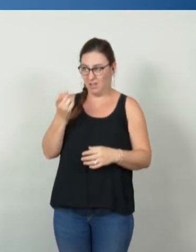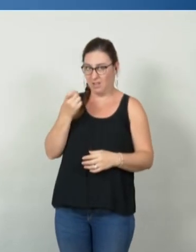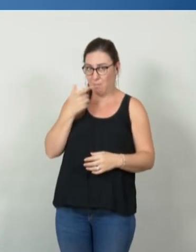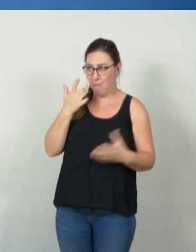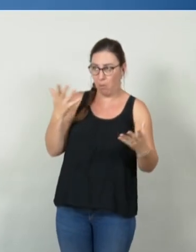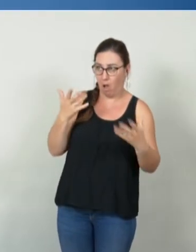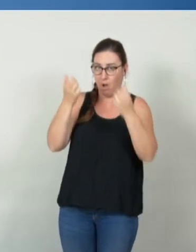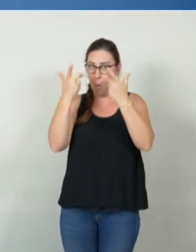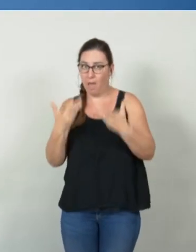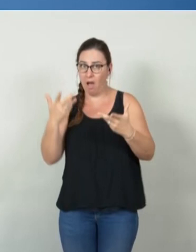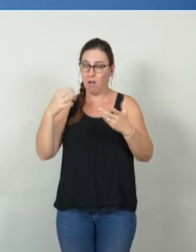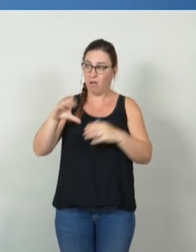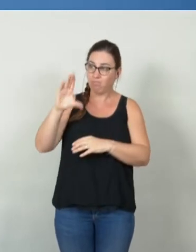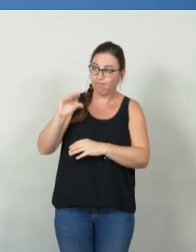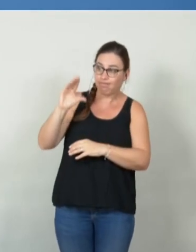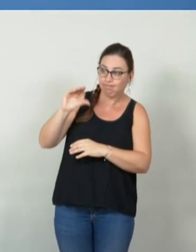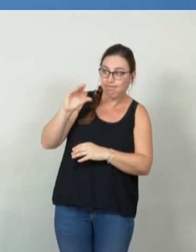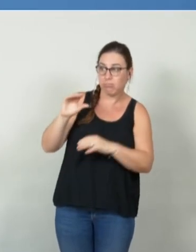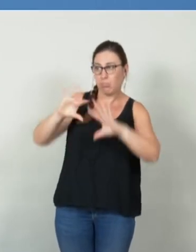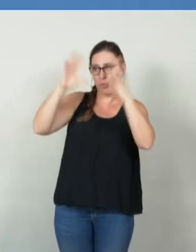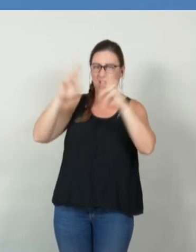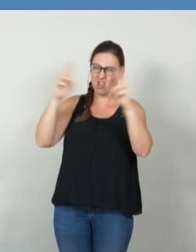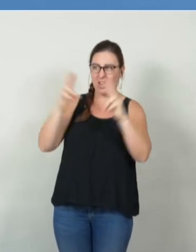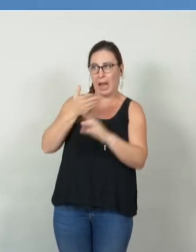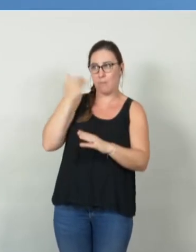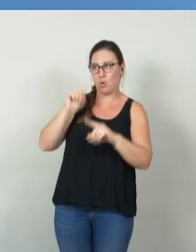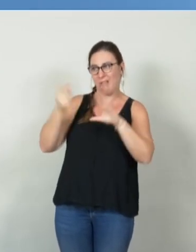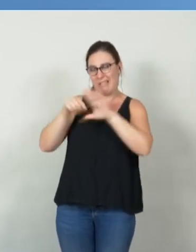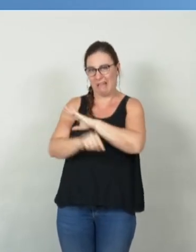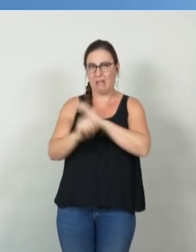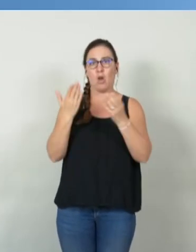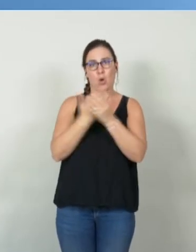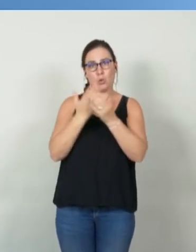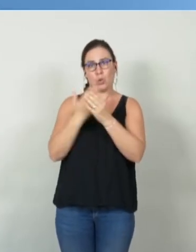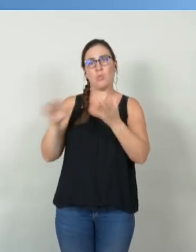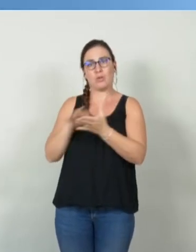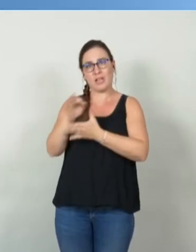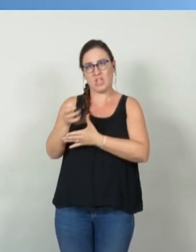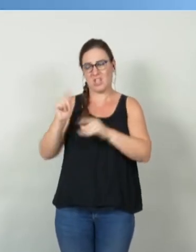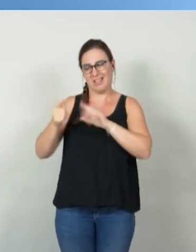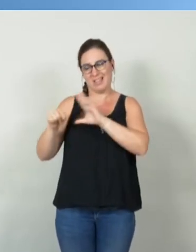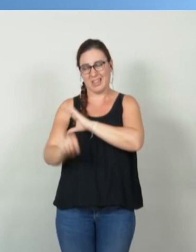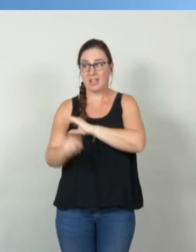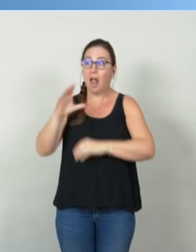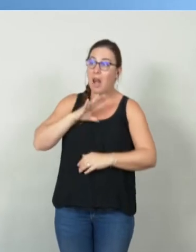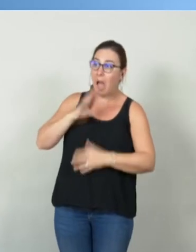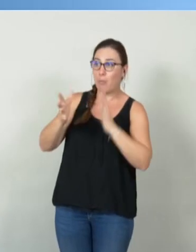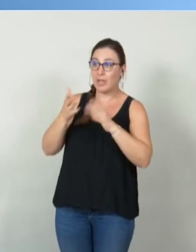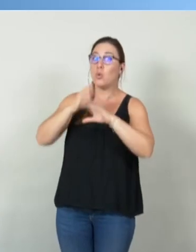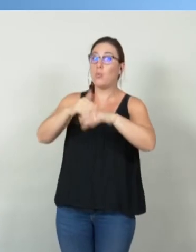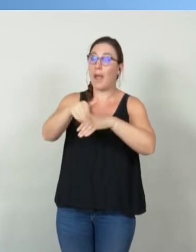de combien ne serait-ce que dans les grandes lignes voilà peut-être un autre document stratégique stratégique existe-t-il ou est-il